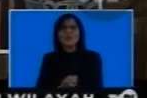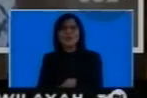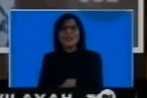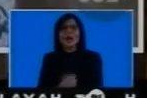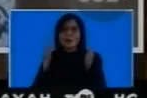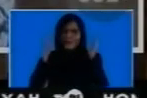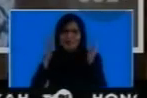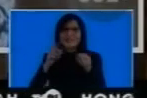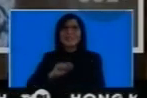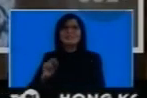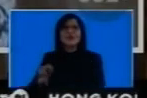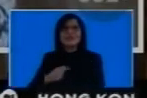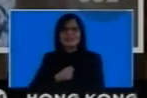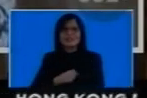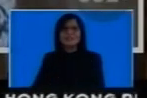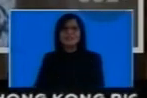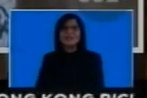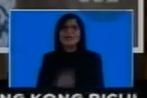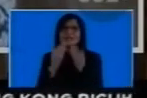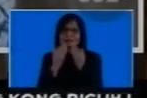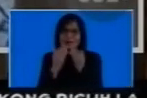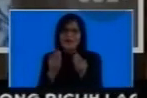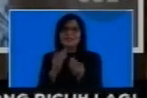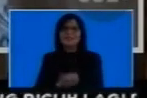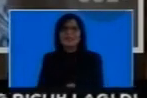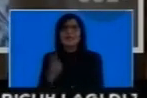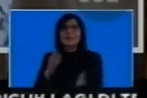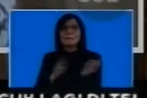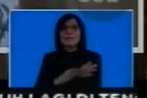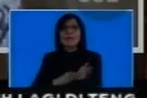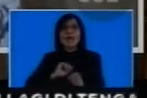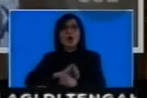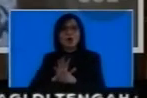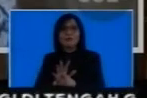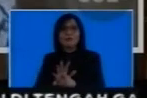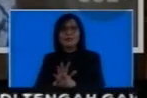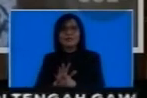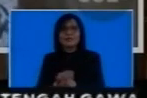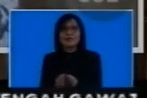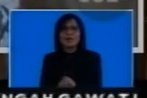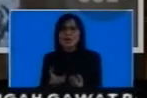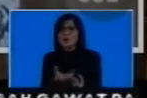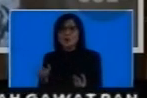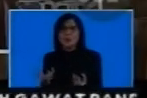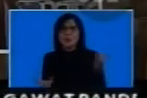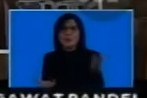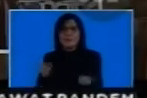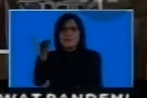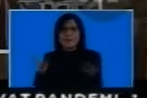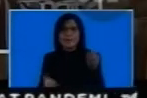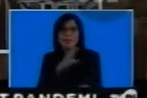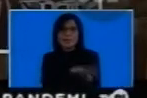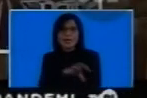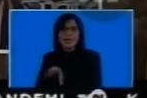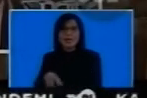ini, kesenjangan antara daerah dan kota-kota dan kesenjangan sosioekonomi itu malah lebih terpisah lagi